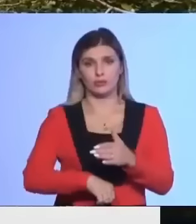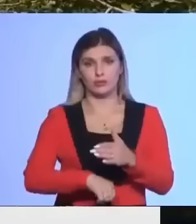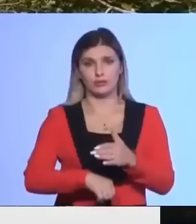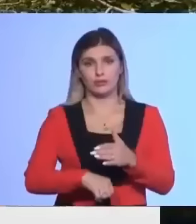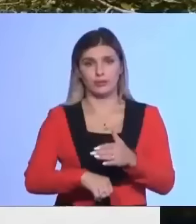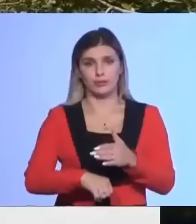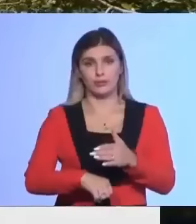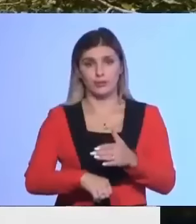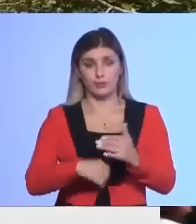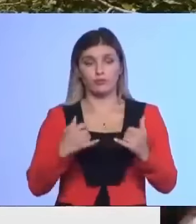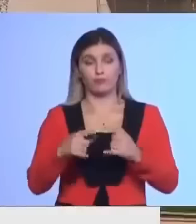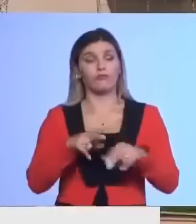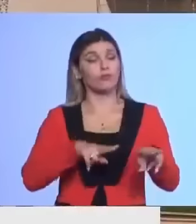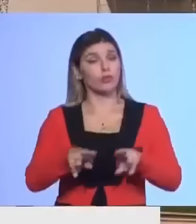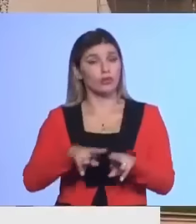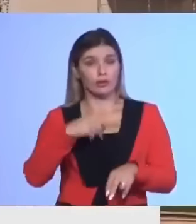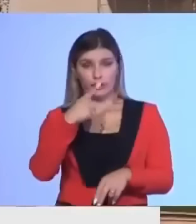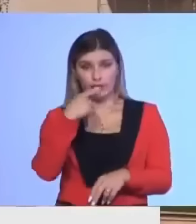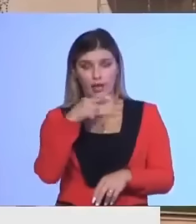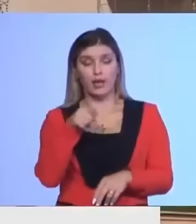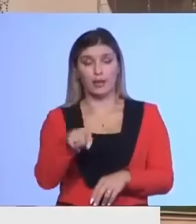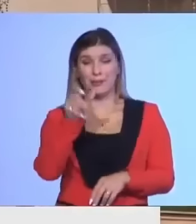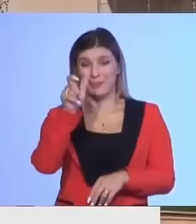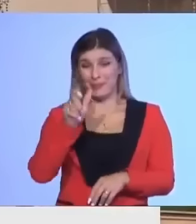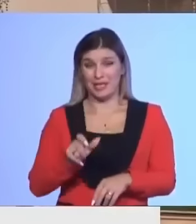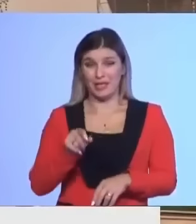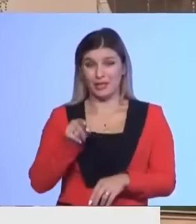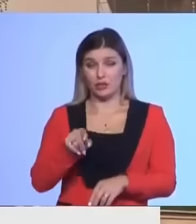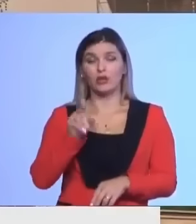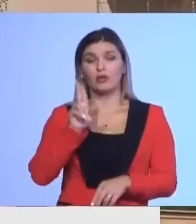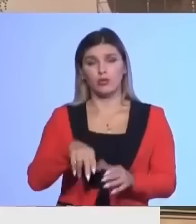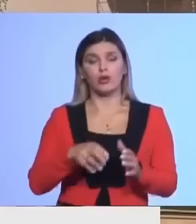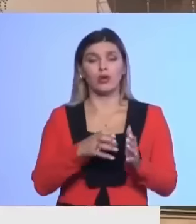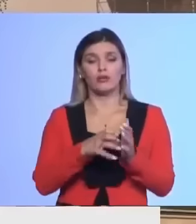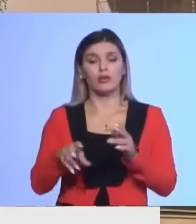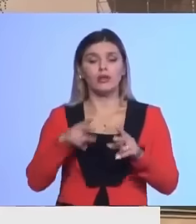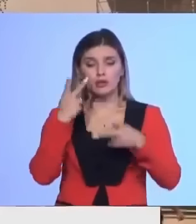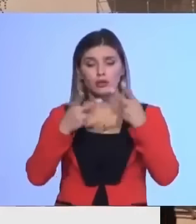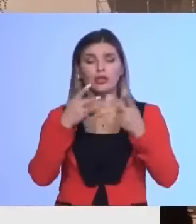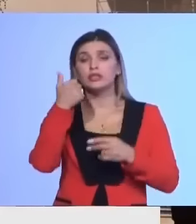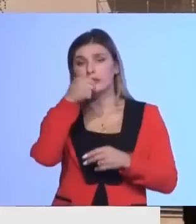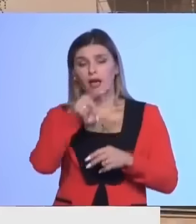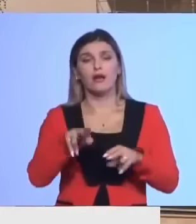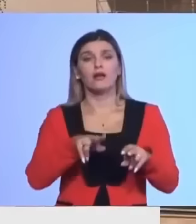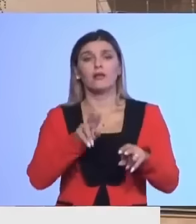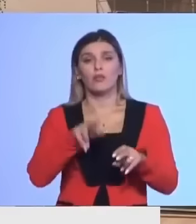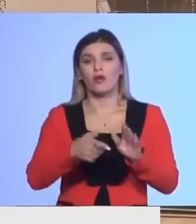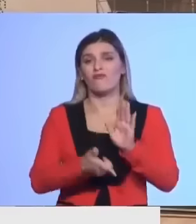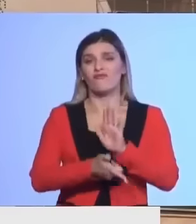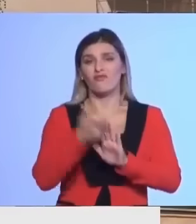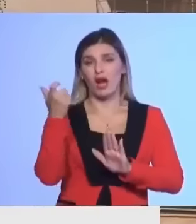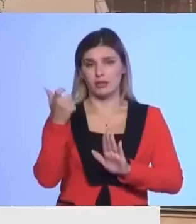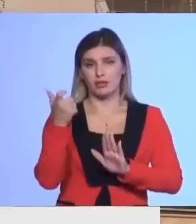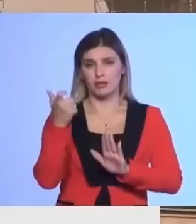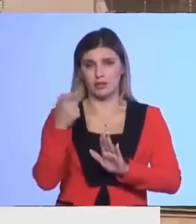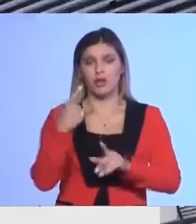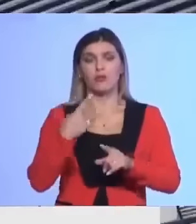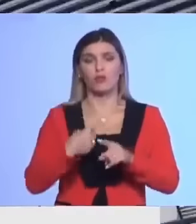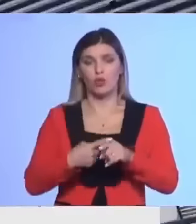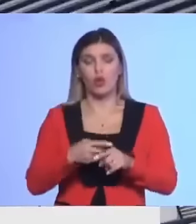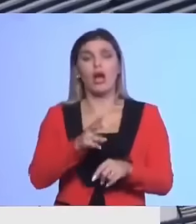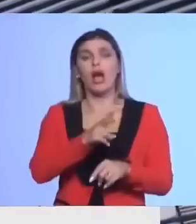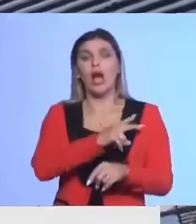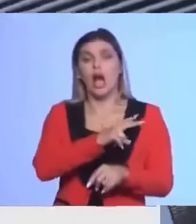Nga prokuroria kanë thënë se i dyshuari do të përballet me akuzat vrasje rënd në tentativë, mbajtja në pronësi, kontroll